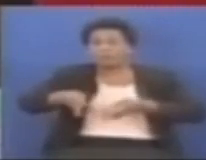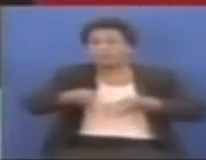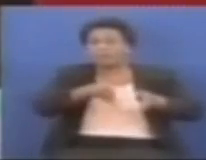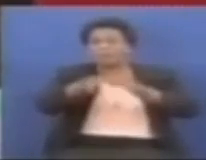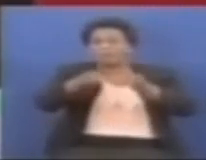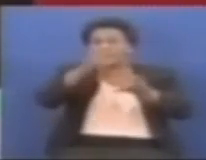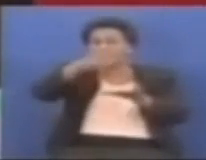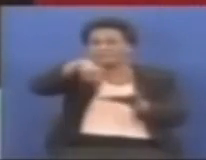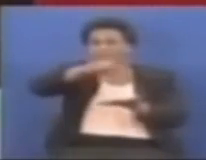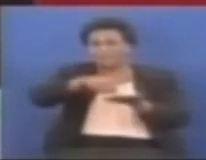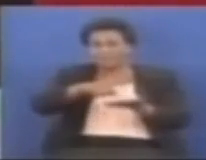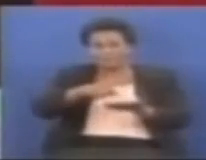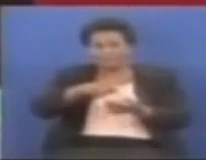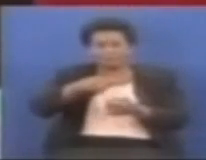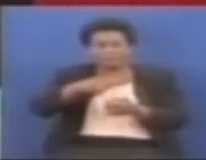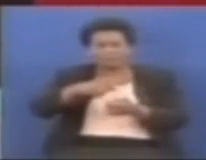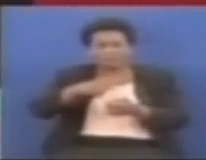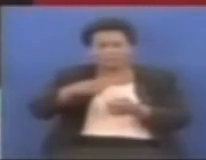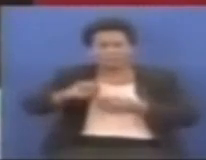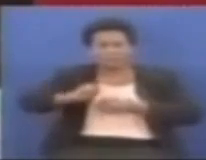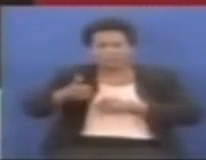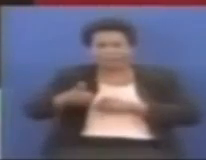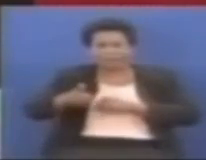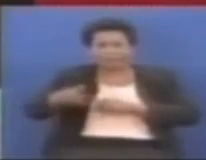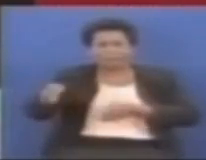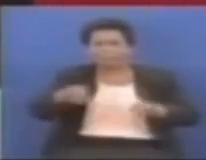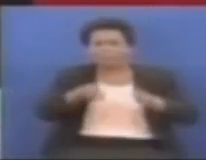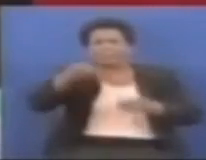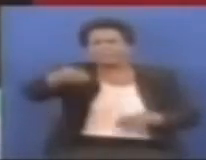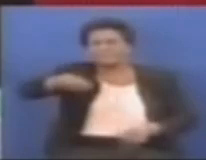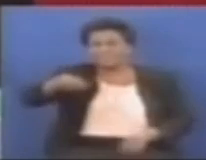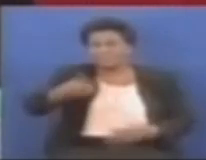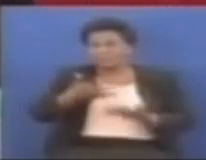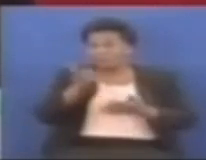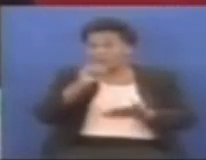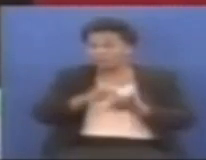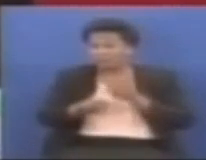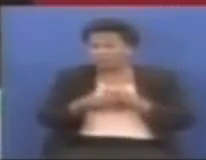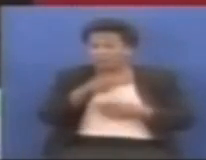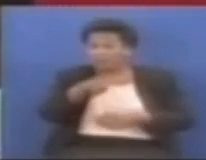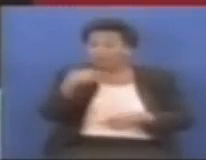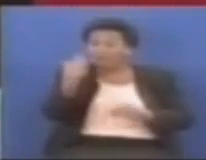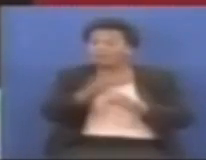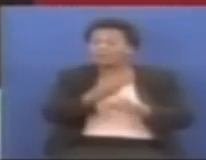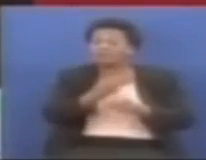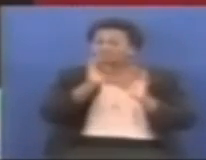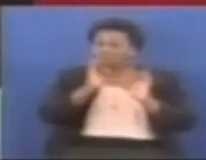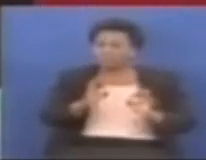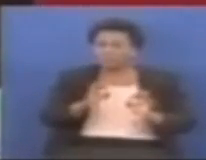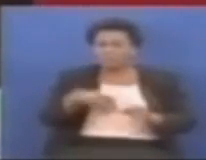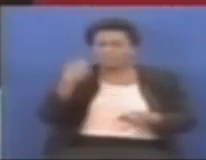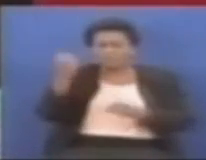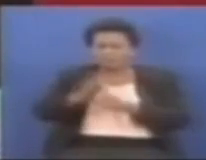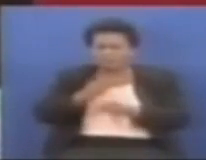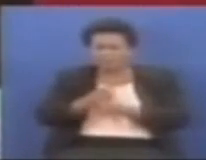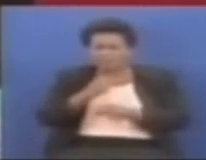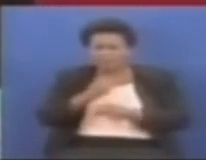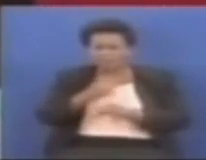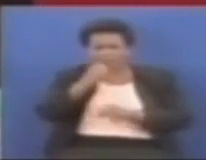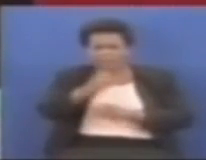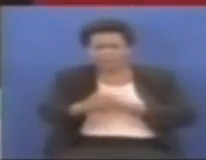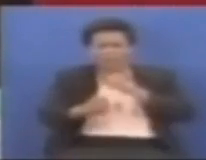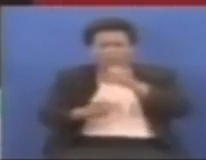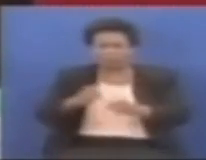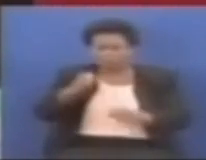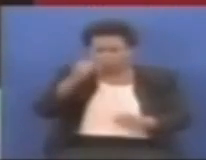vizuri maeneo mengi, wanafanya vizuri na kumekuwa na mchakato wa kuzitambua barabara zetu kwa nia thabiti ya kuweza